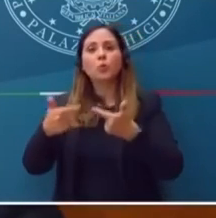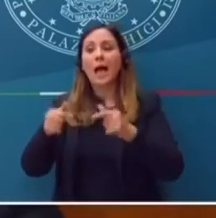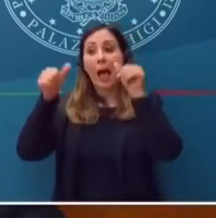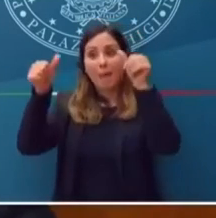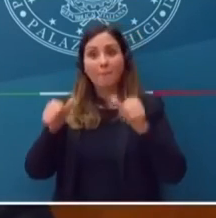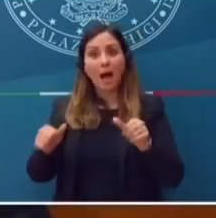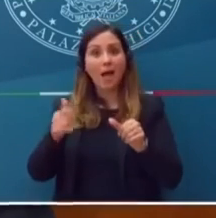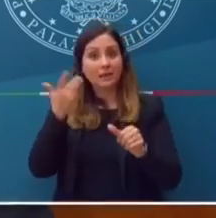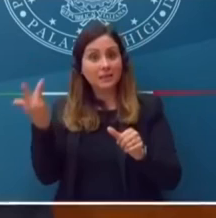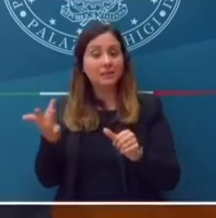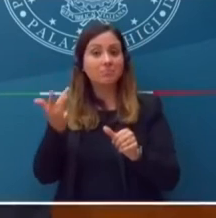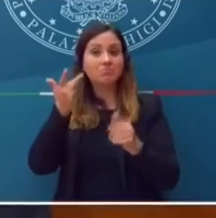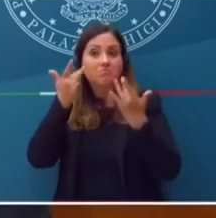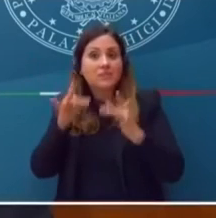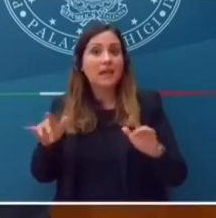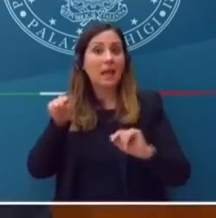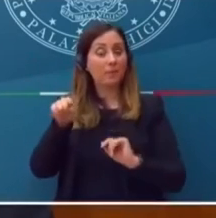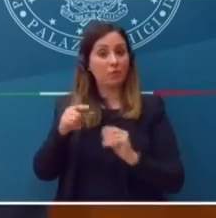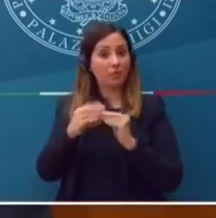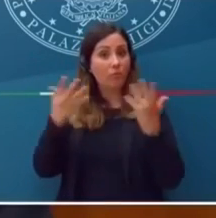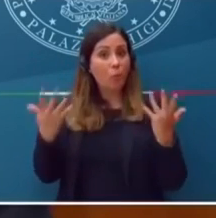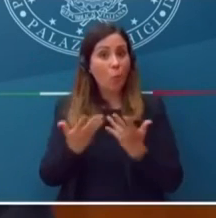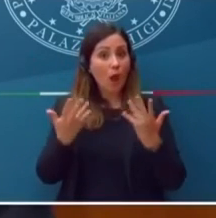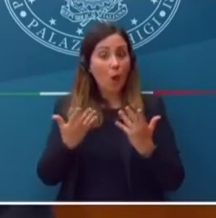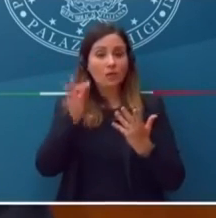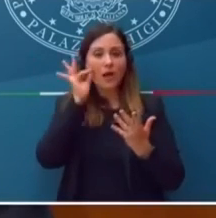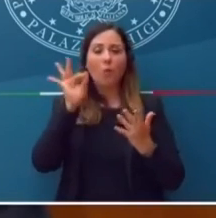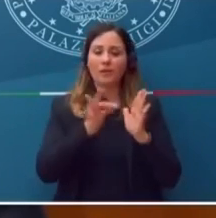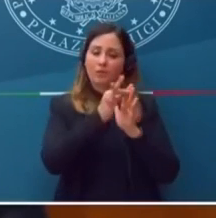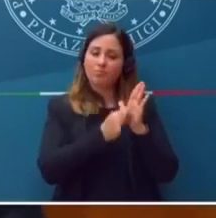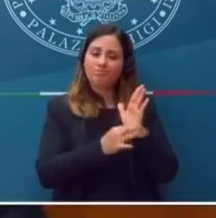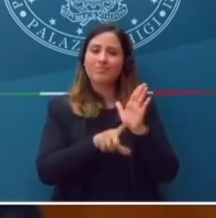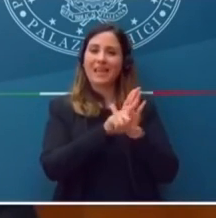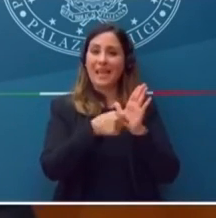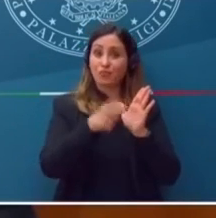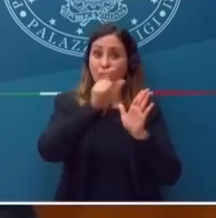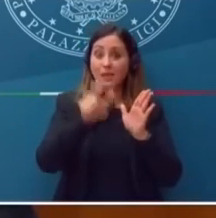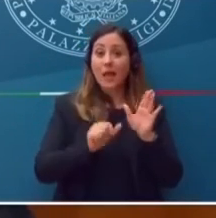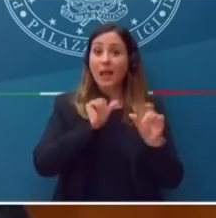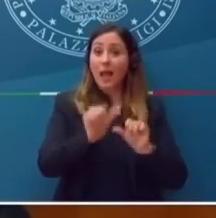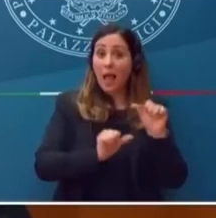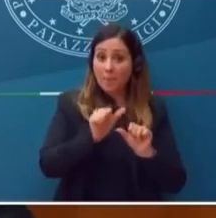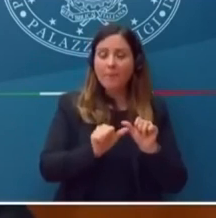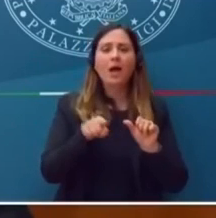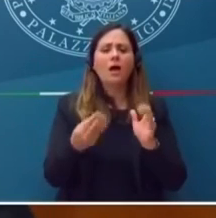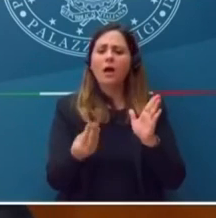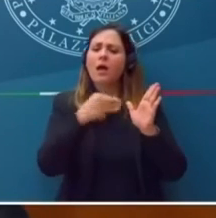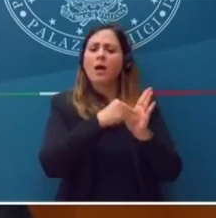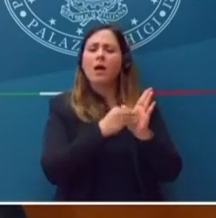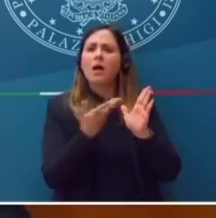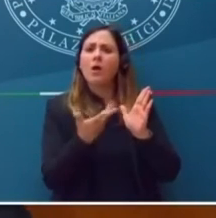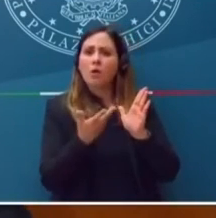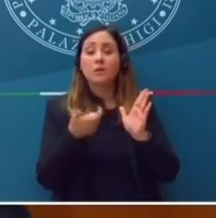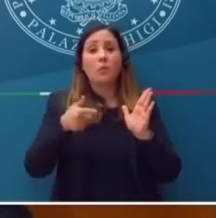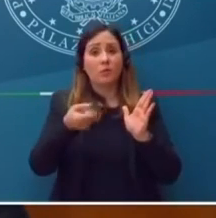questo Paese, perché e che cosa ci metterete dentro? Perché sappiamo benissimo che il recovery non può, noi non